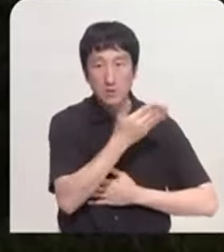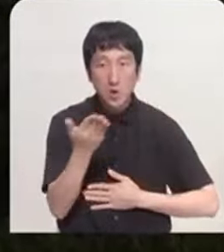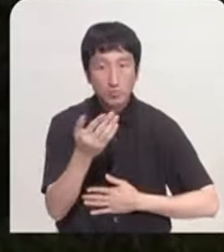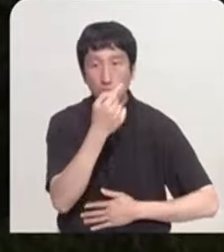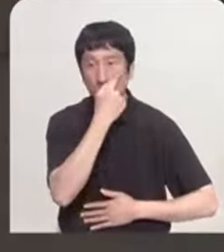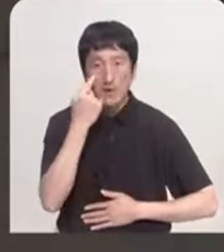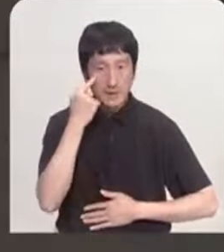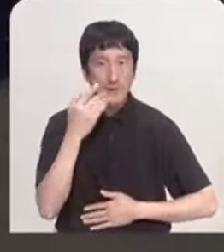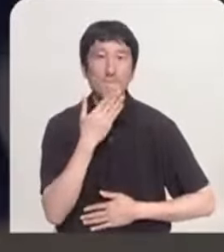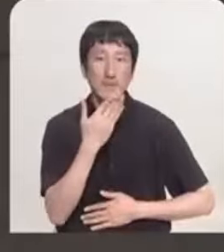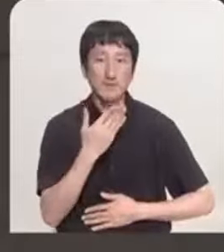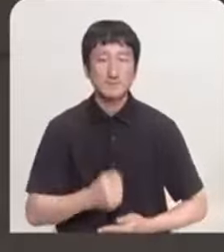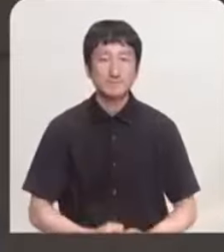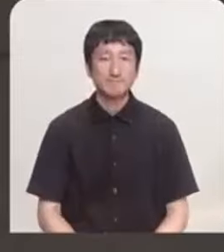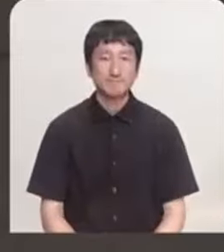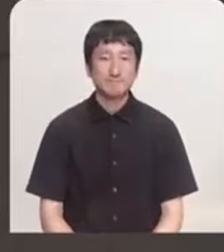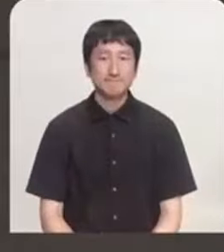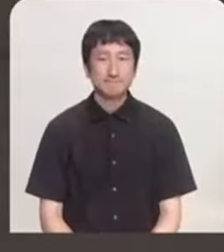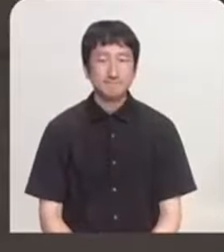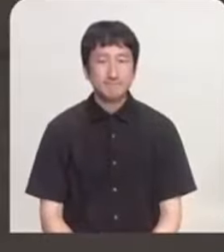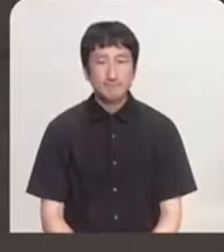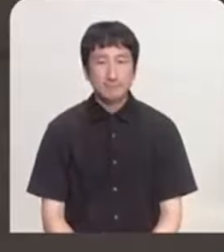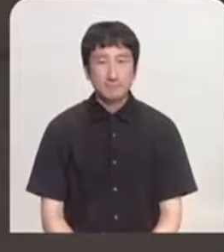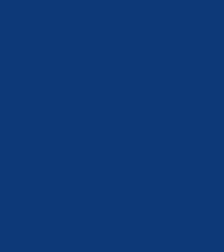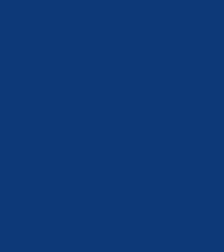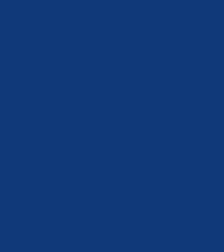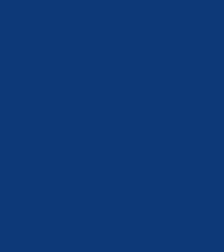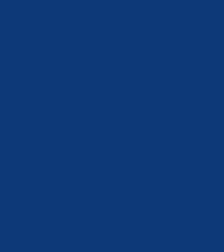KBS 뉴스 안태성 있니다